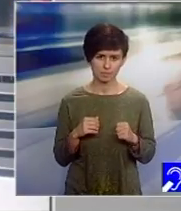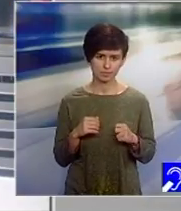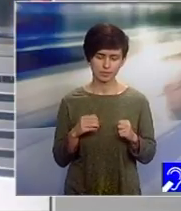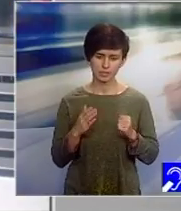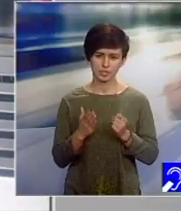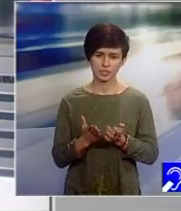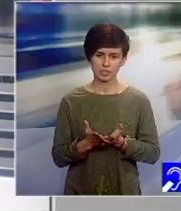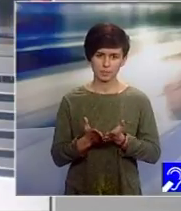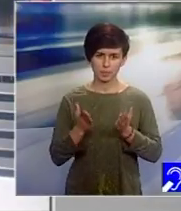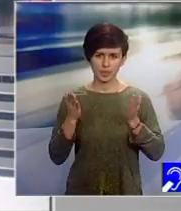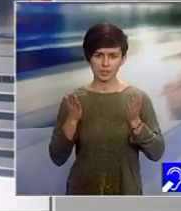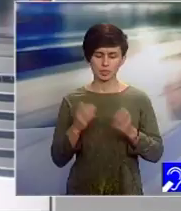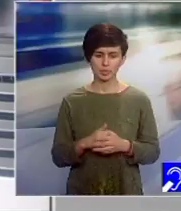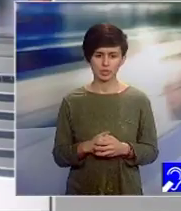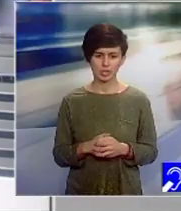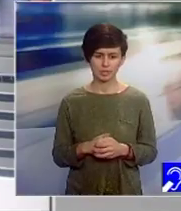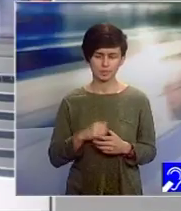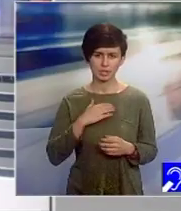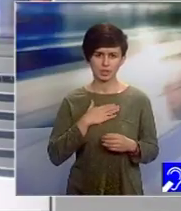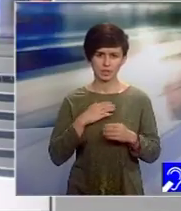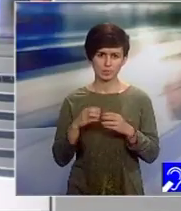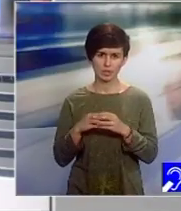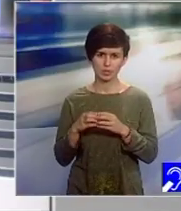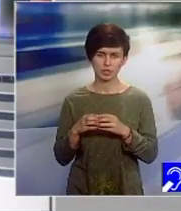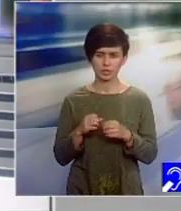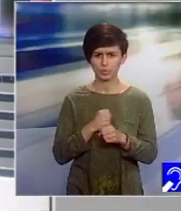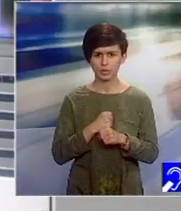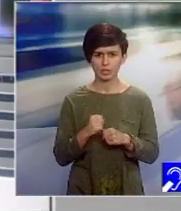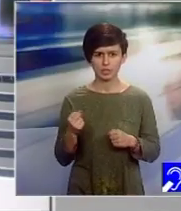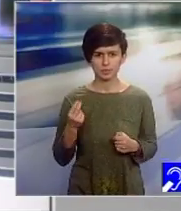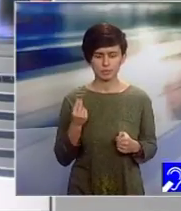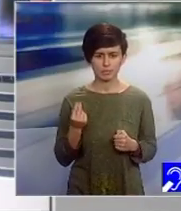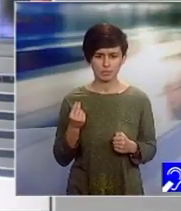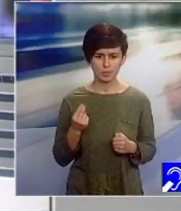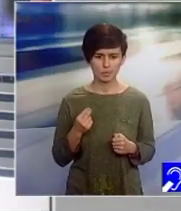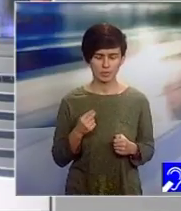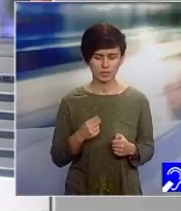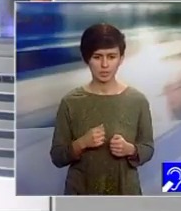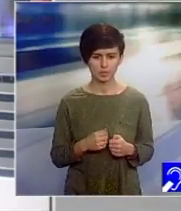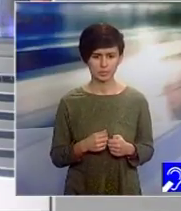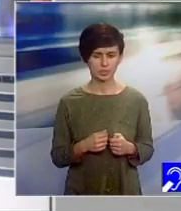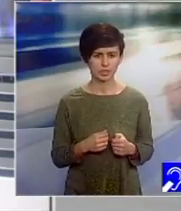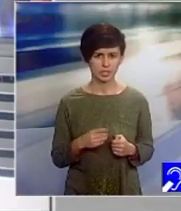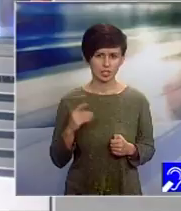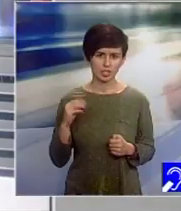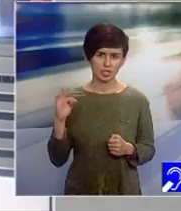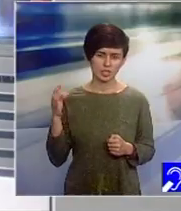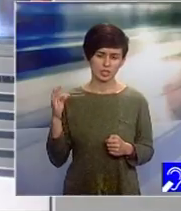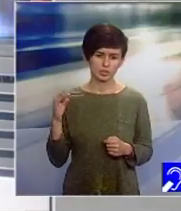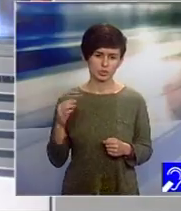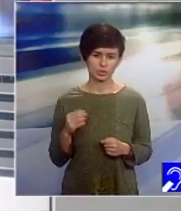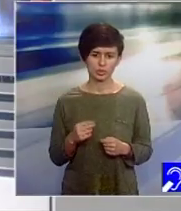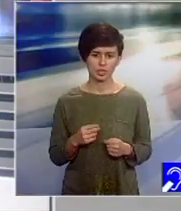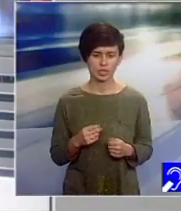omagială. Avem un quartet solistic foarte bun, Diana Țugui, Liliana Matei, Tiberiu